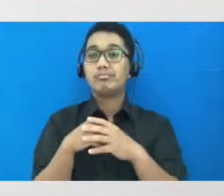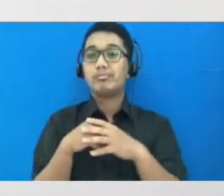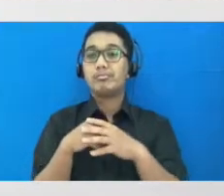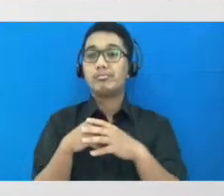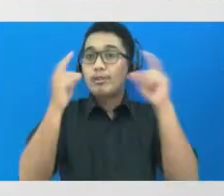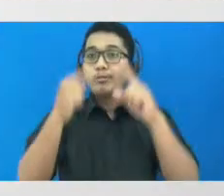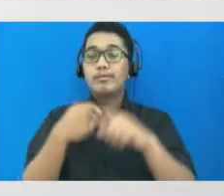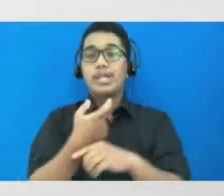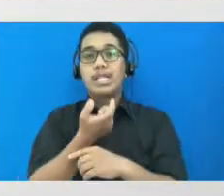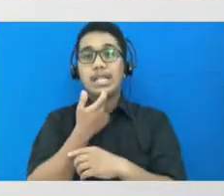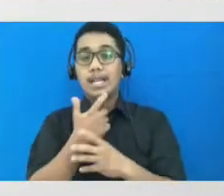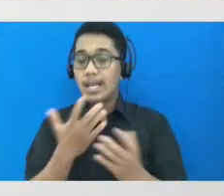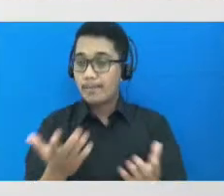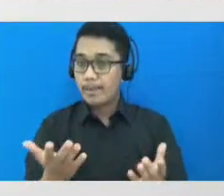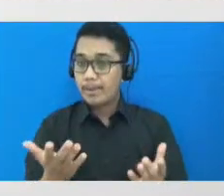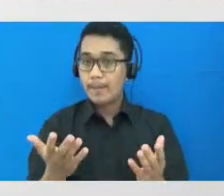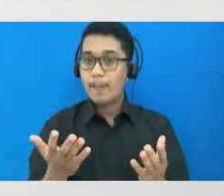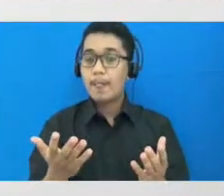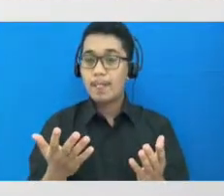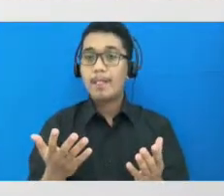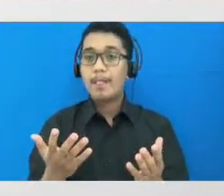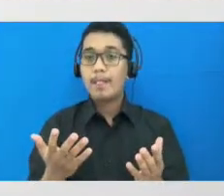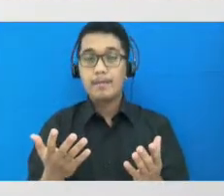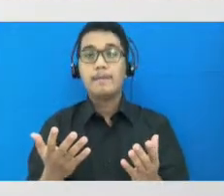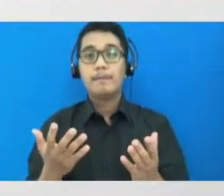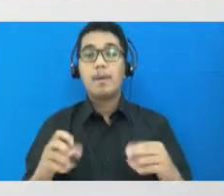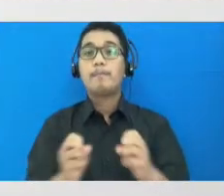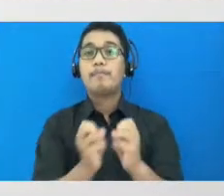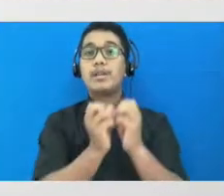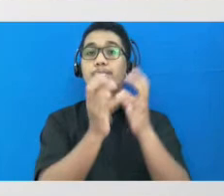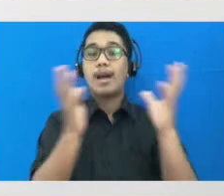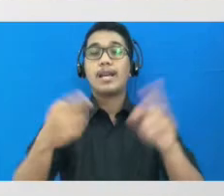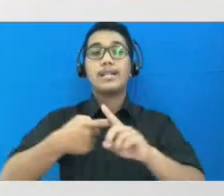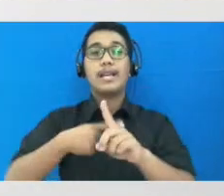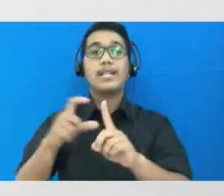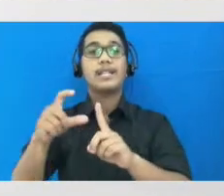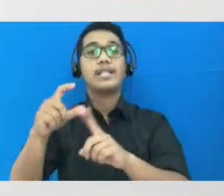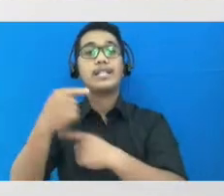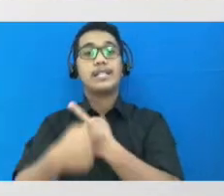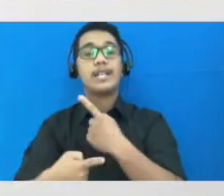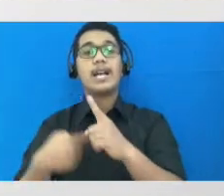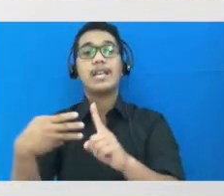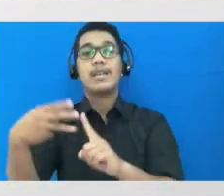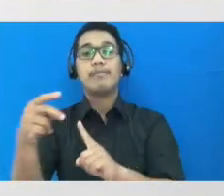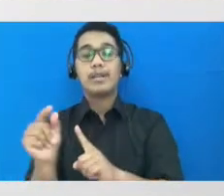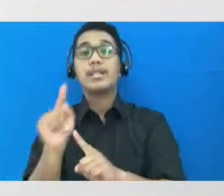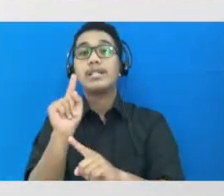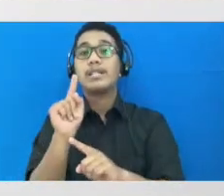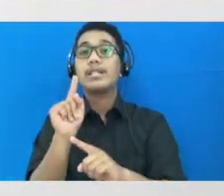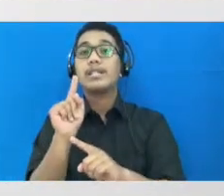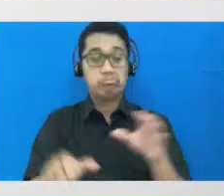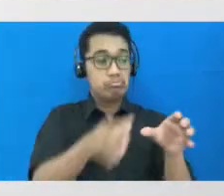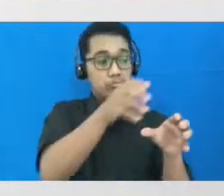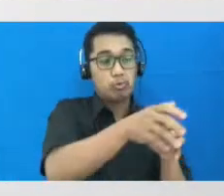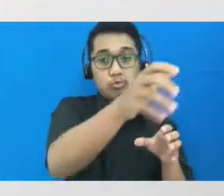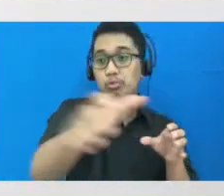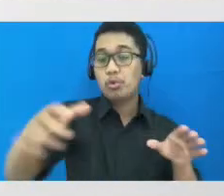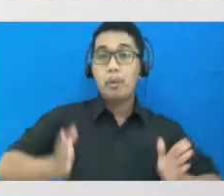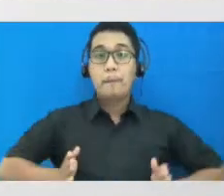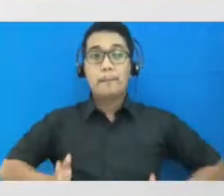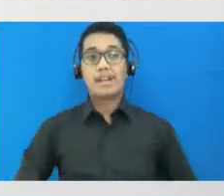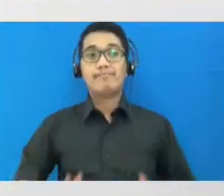berbicara mengenai governance dari ruang cyber, maka tiap-tiap stakeholders memiliki perannya masing-masing.